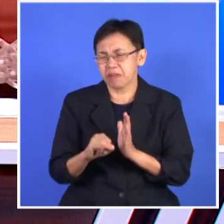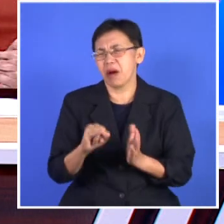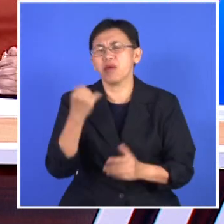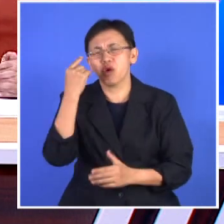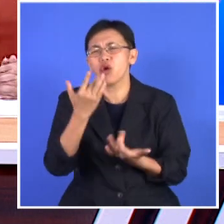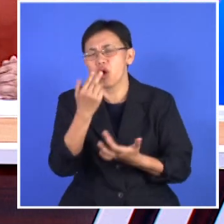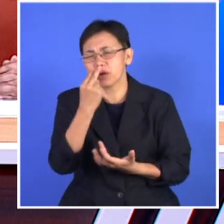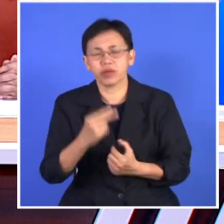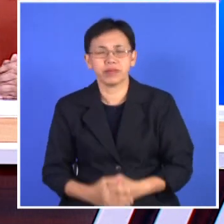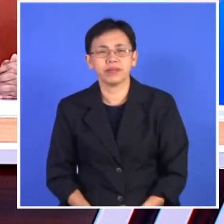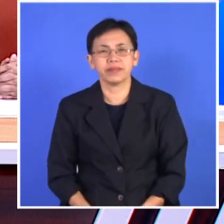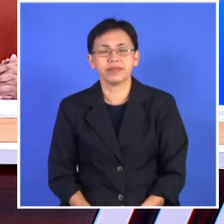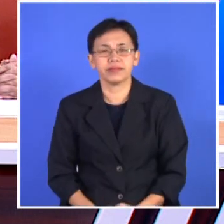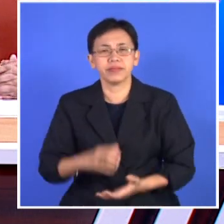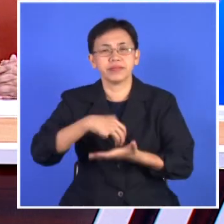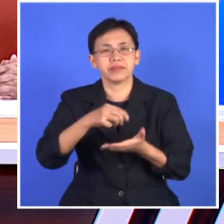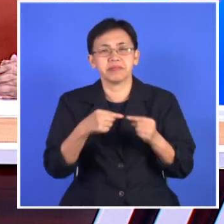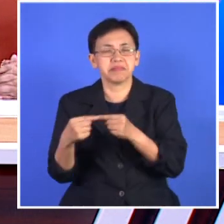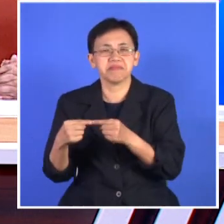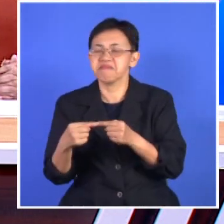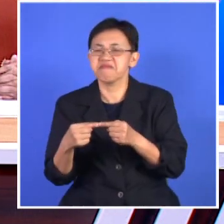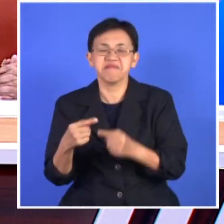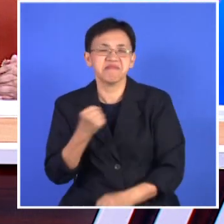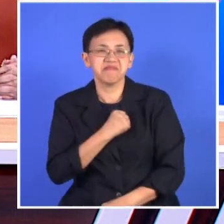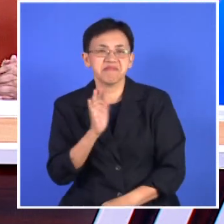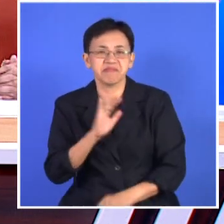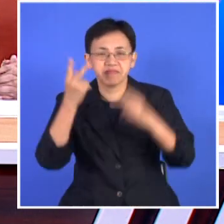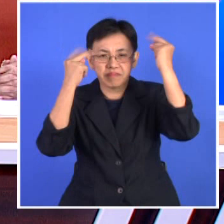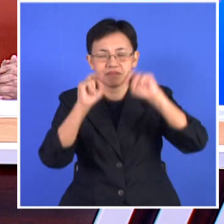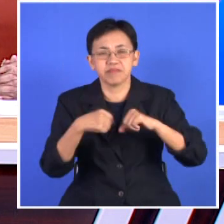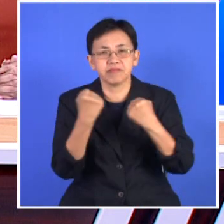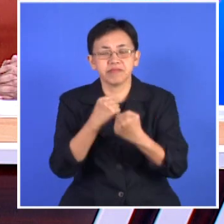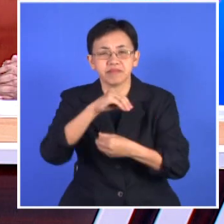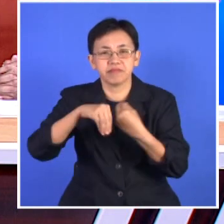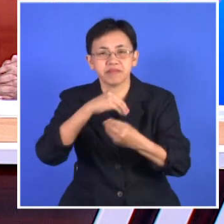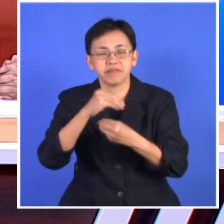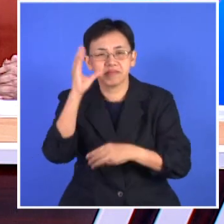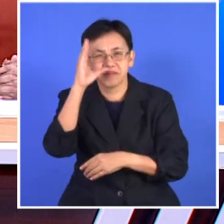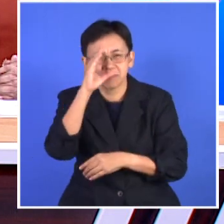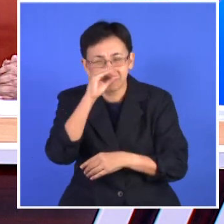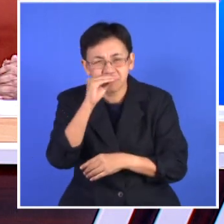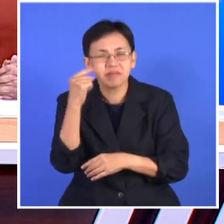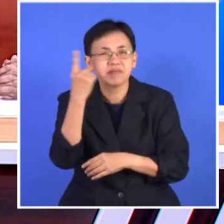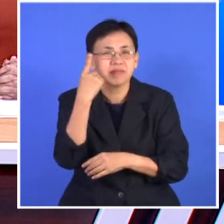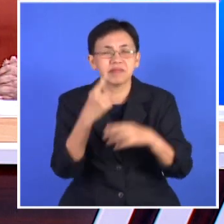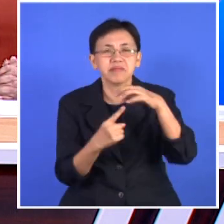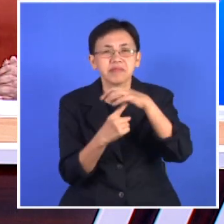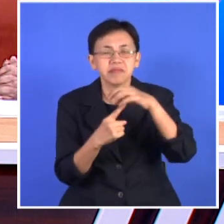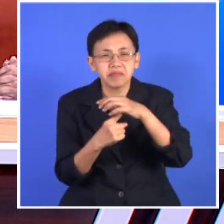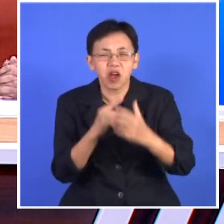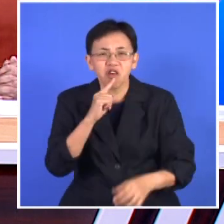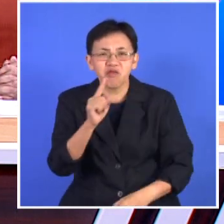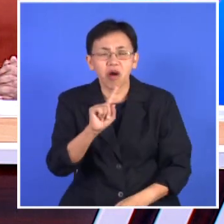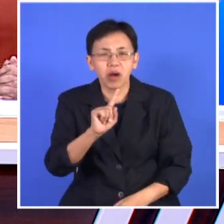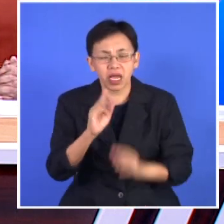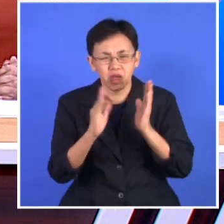อันนี้ก็ต้องดูกันต่อคุณผู้ชมแล้วเขาไม่ทนแล้วนะคะโดยเฉพาะนายกสมาคมผู้ประกอบการธุรกิจกลางคืนอยู่ที่พัทยาเขาออกมาร้องเรียนแทน